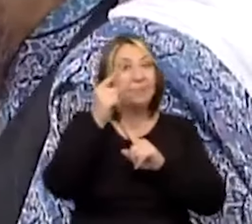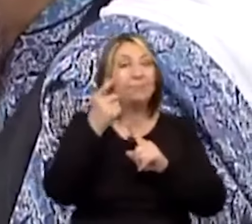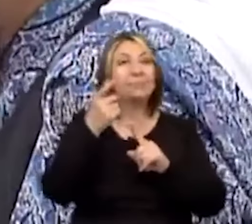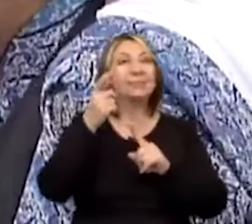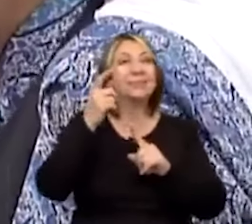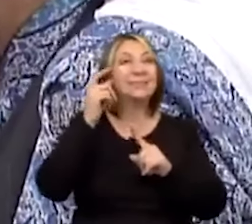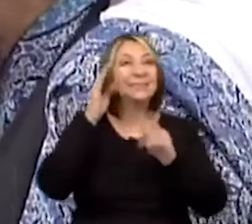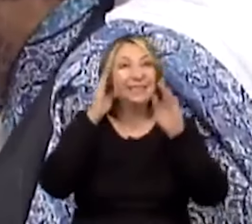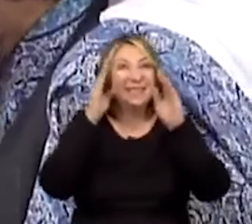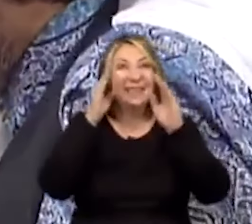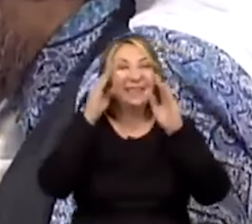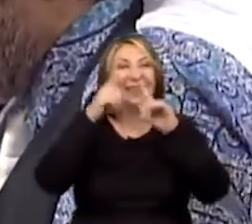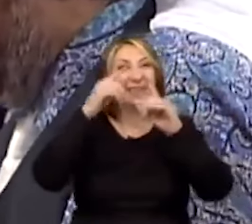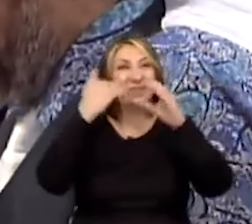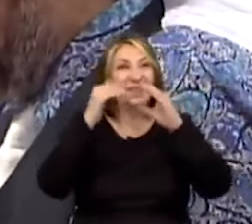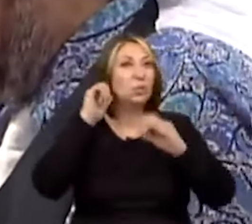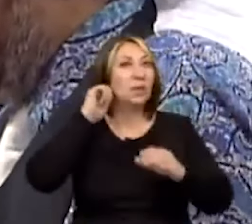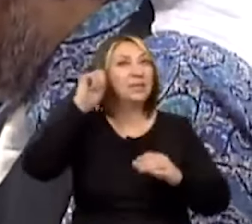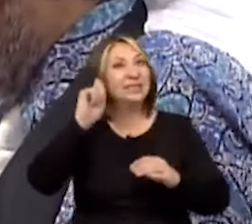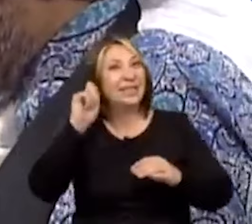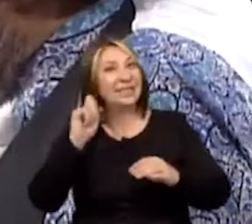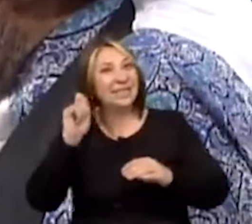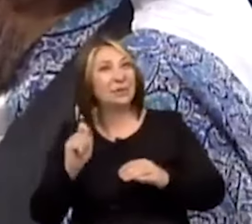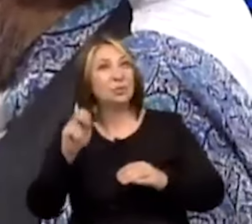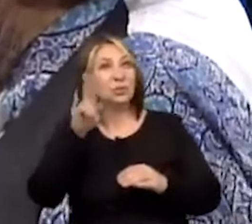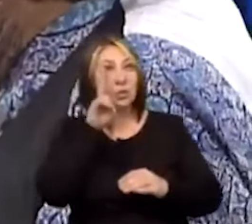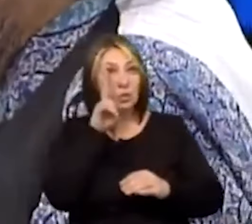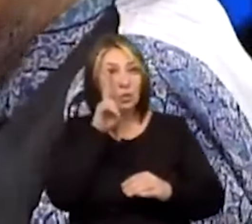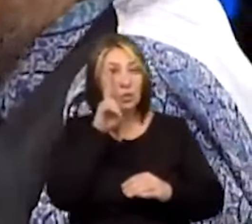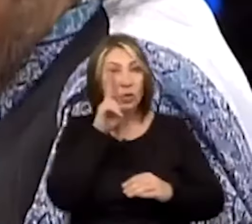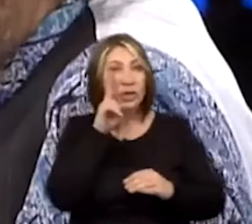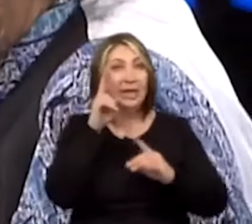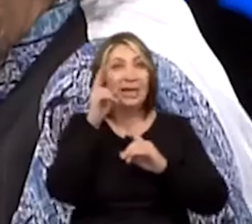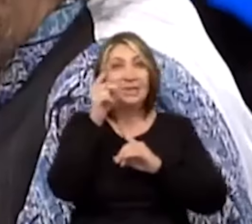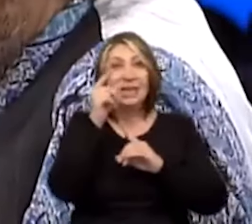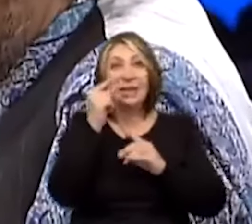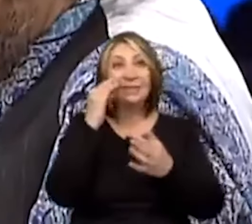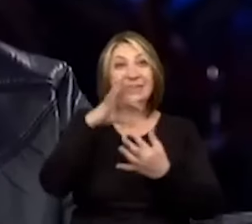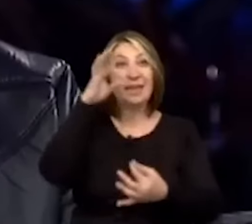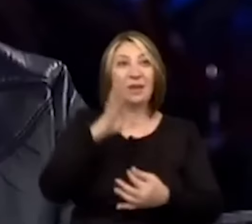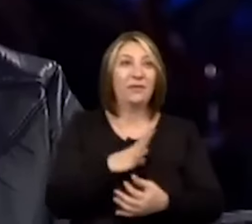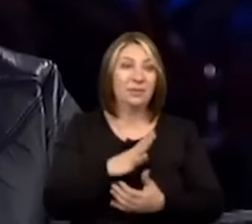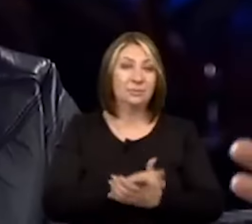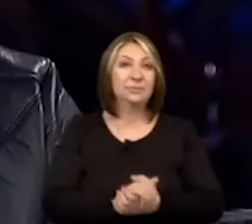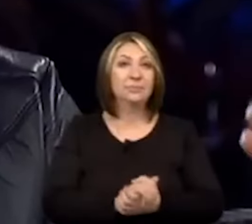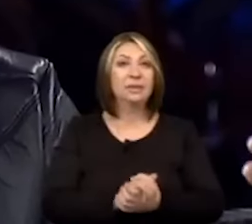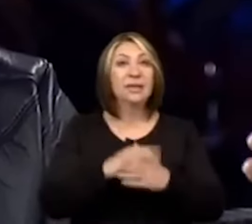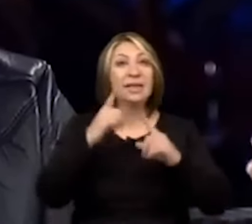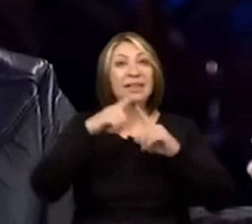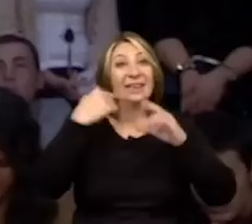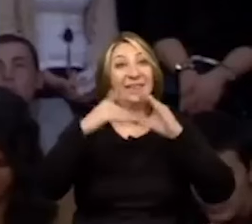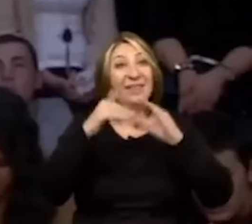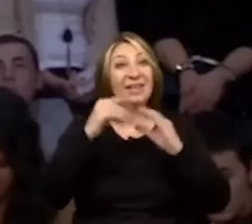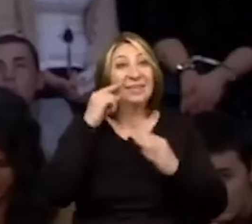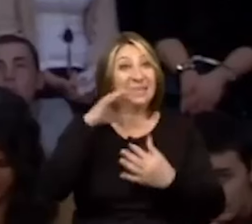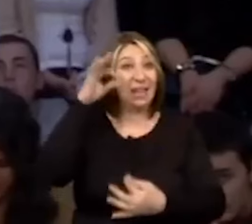Twitter'ın kulağından çeke çeke aşağı indirmesi sonucu Instagram insanları var artık. Evet. Twitter